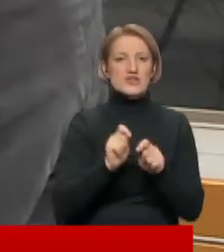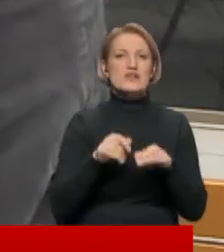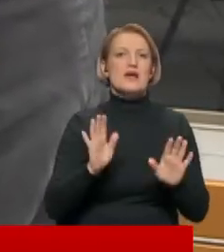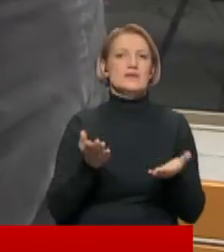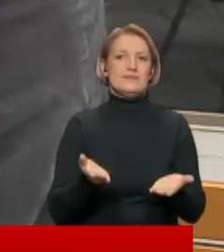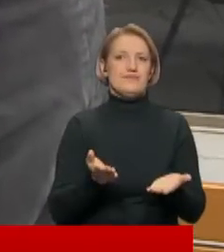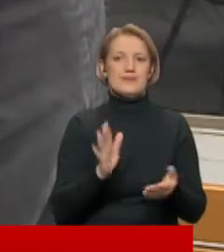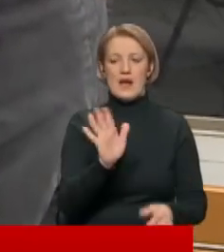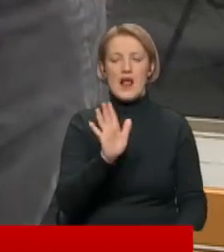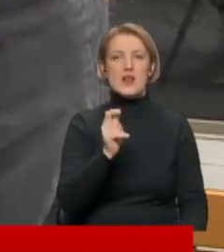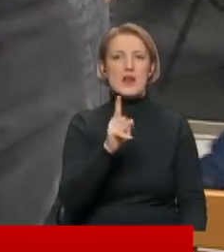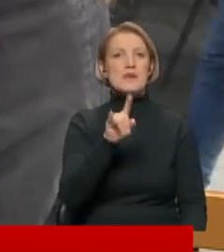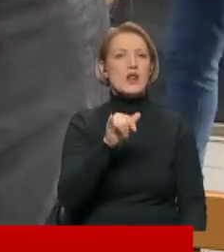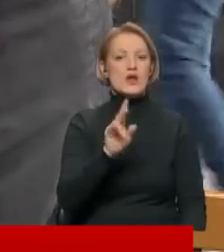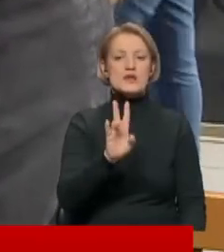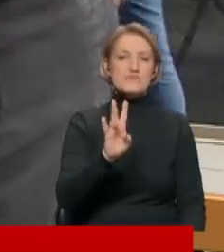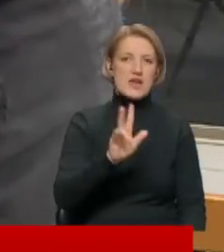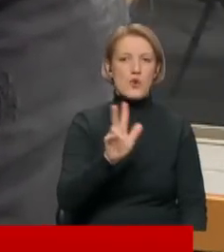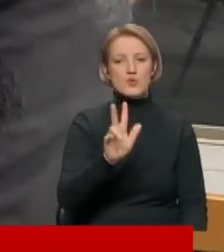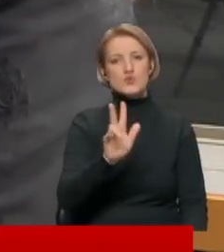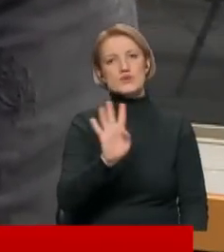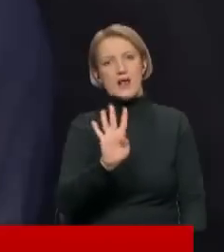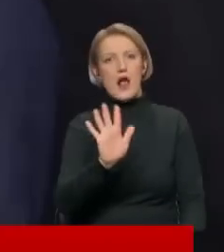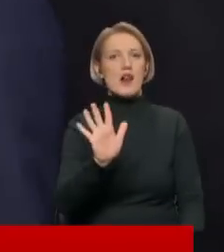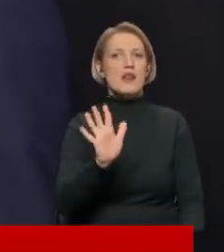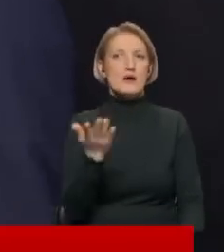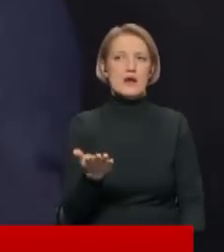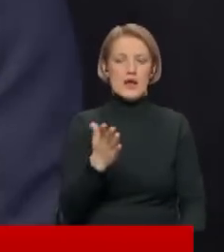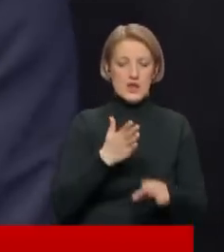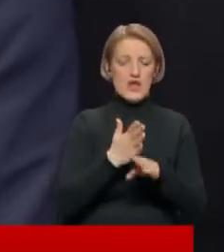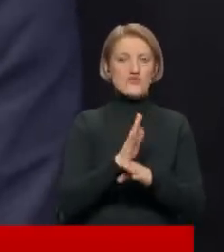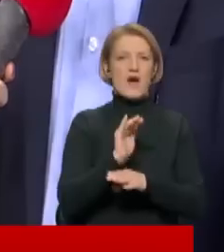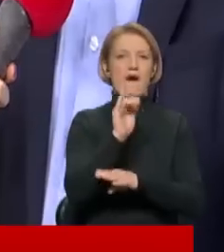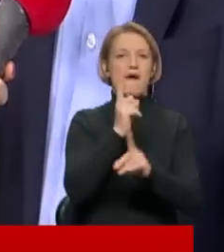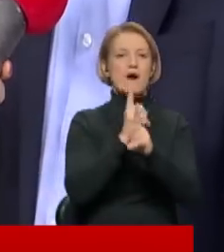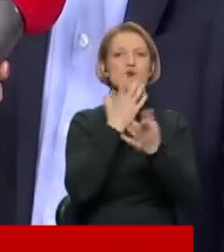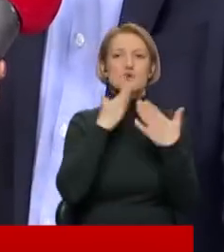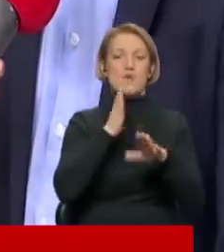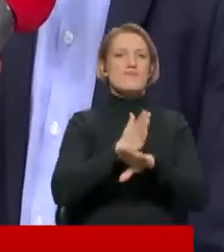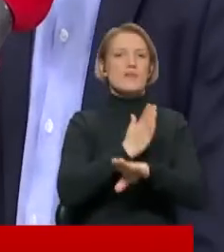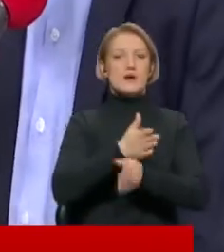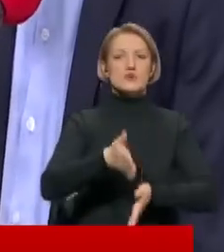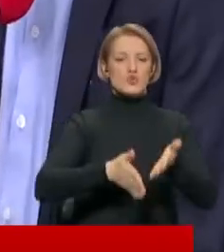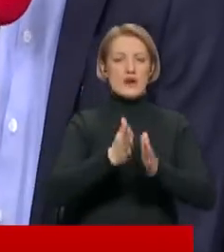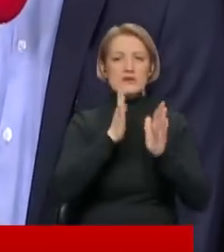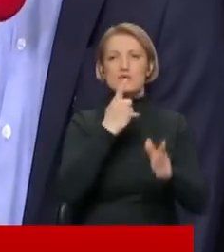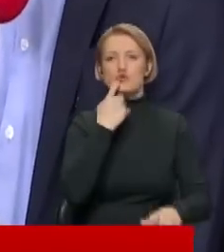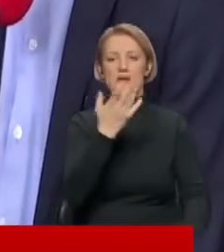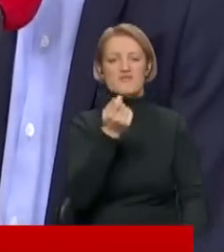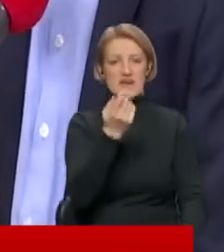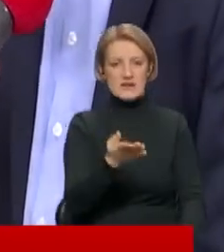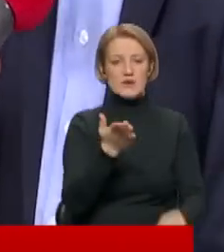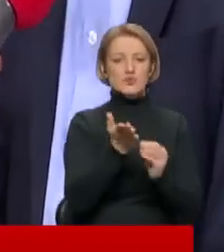değil yani 50 liraydı kilosu 25 liraydı 30 liraydı gerçek hayatta bir karşılığı yok tabii vatandaş zaten Sokağa çıktığında domatesin